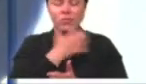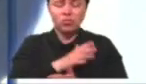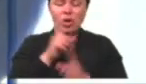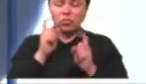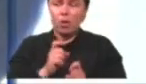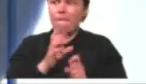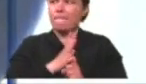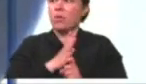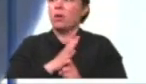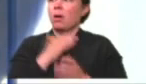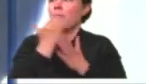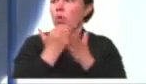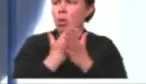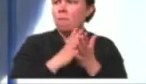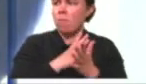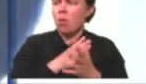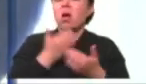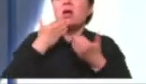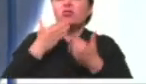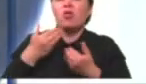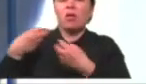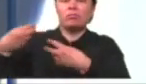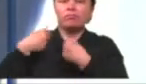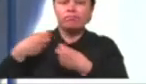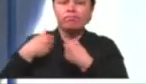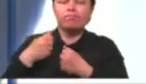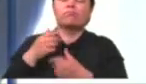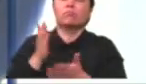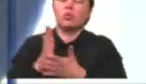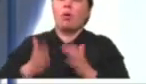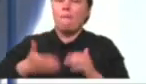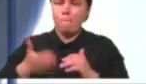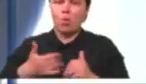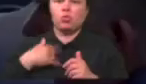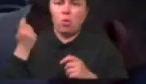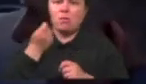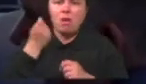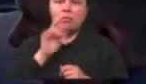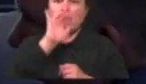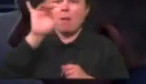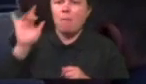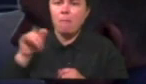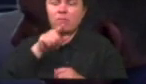perspektywie programowania, ale dzięki tym inwestycjom pociągi nadal mogą